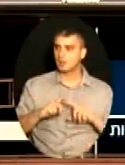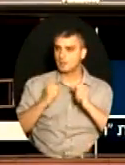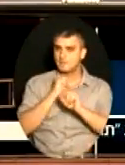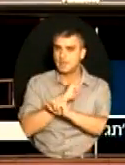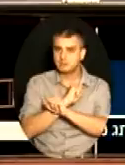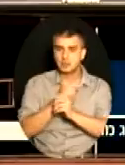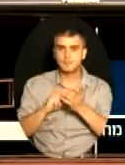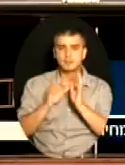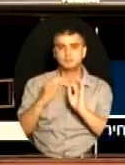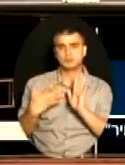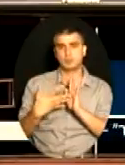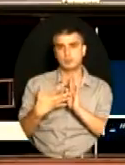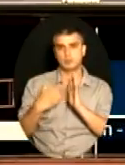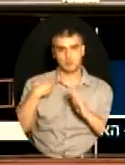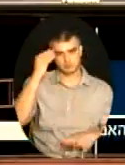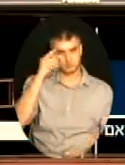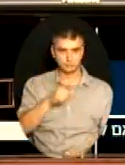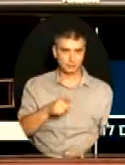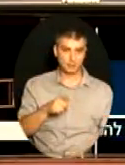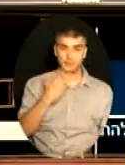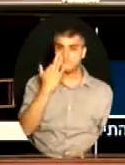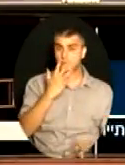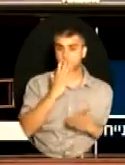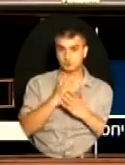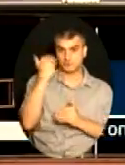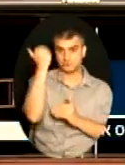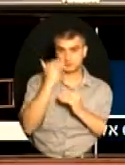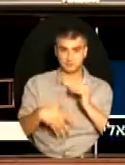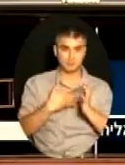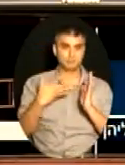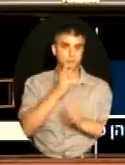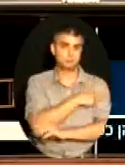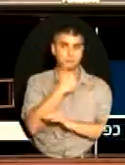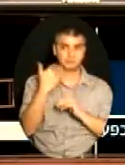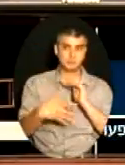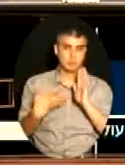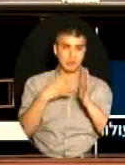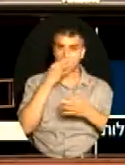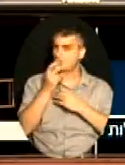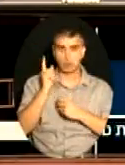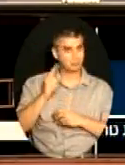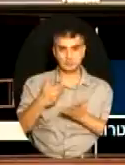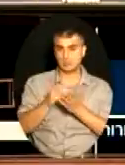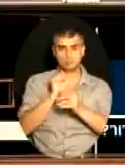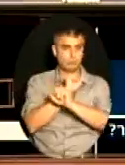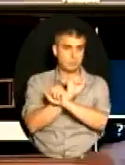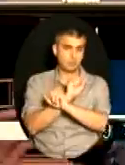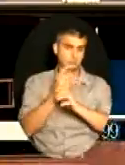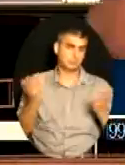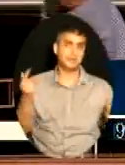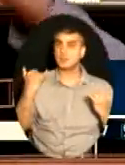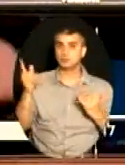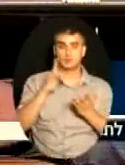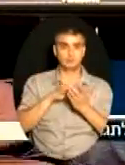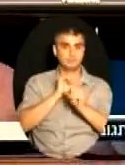המעצר נועד לצורך חקירה, אני מזכיר לך. ברגע שהיא סיימה המשטרה את החקירה, ואין צור במעצר. והיא